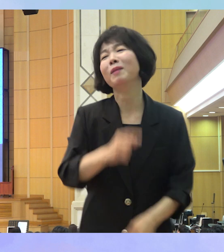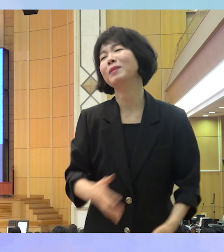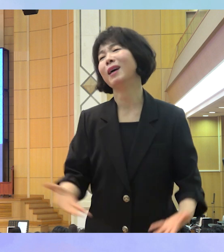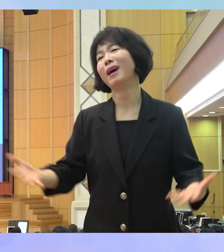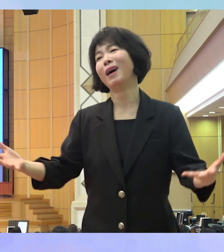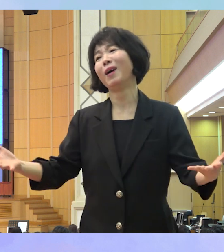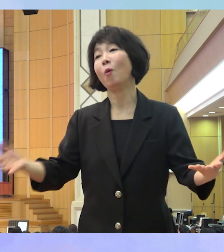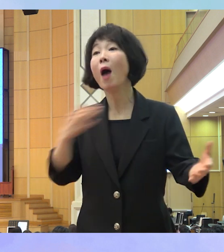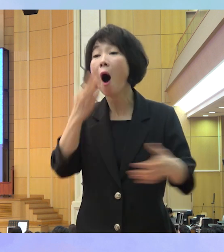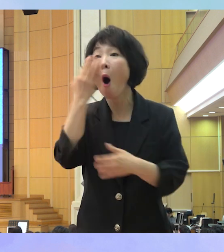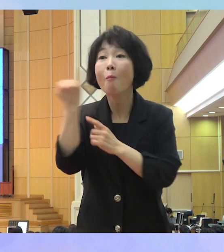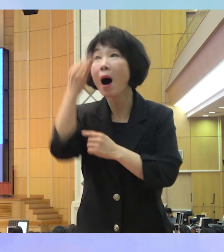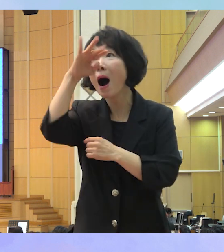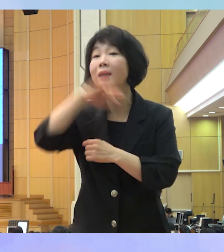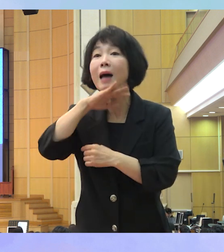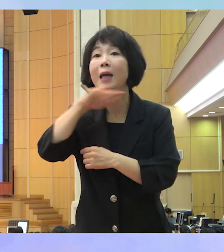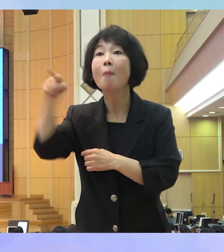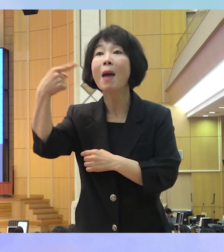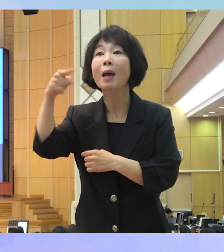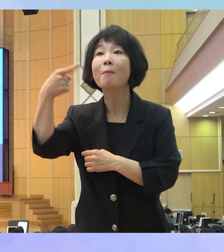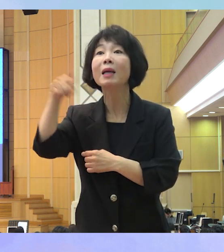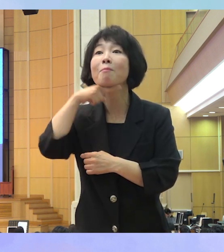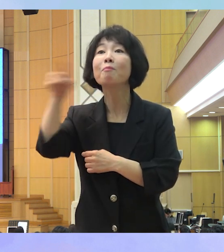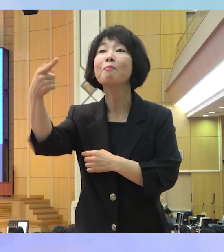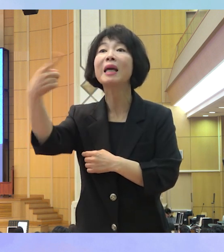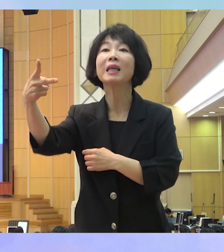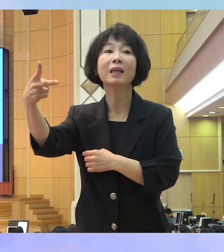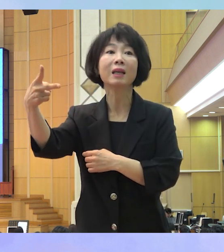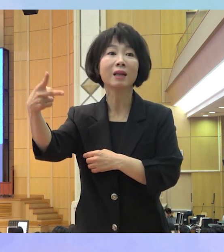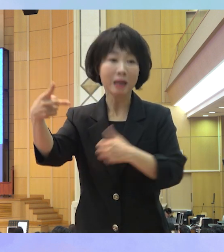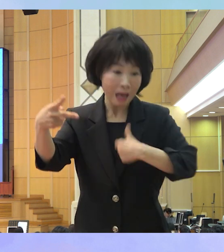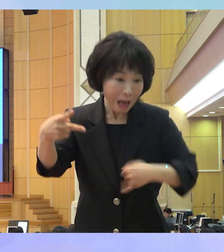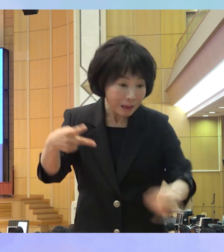근데 103세 되는 어머니가 그 딸이 걱정이 되는 거예요.